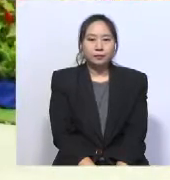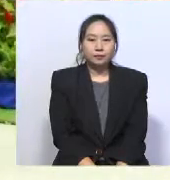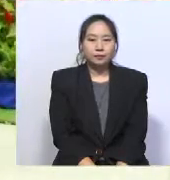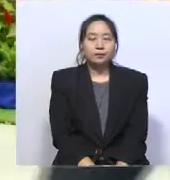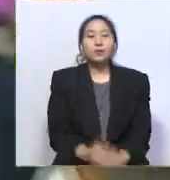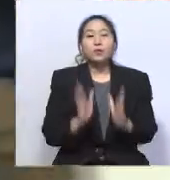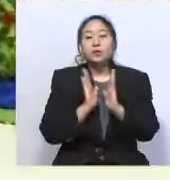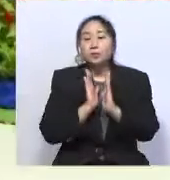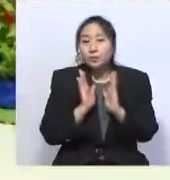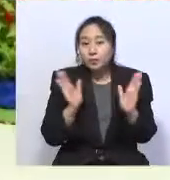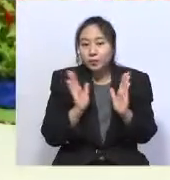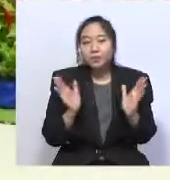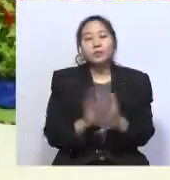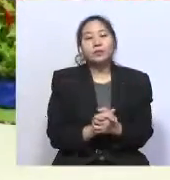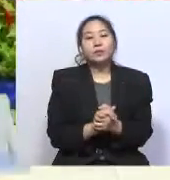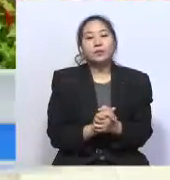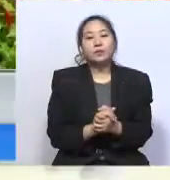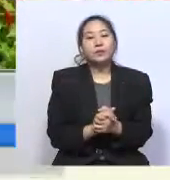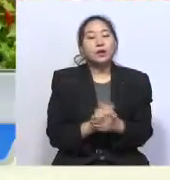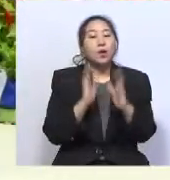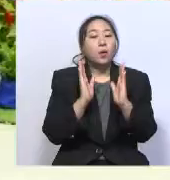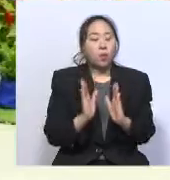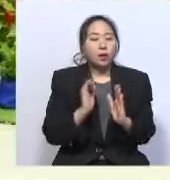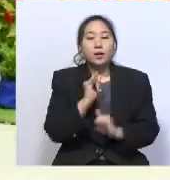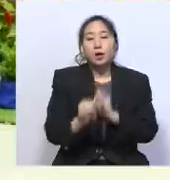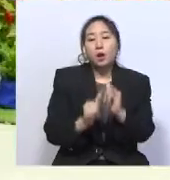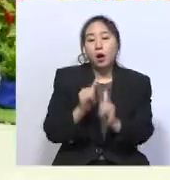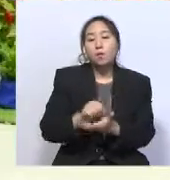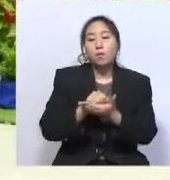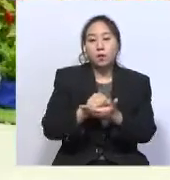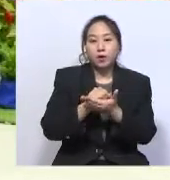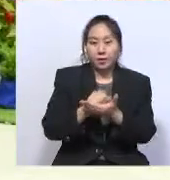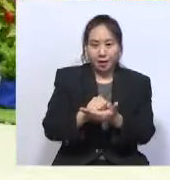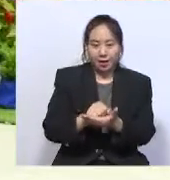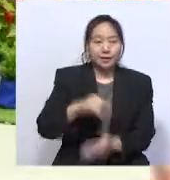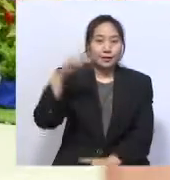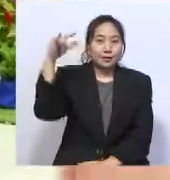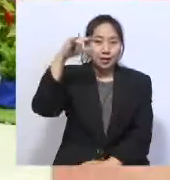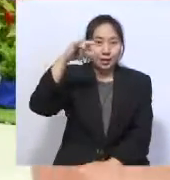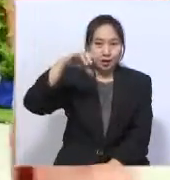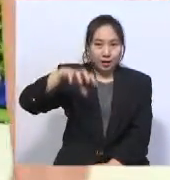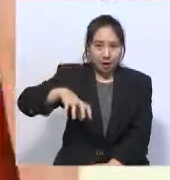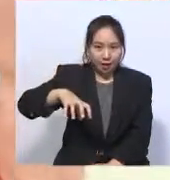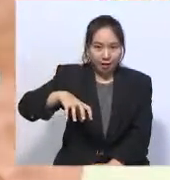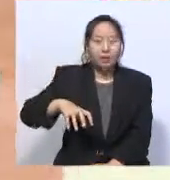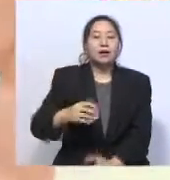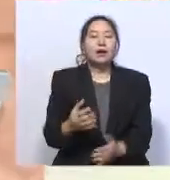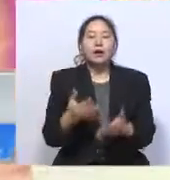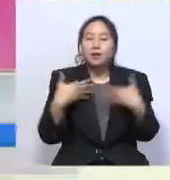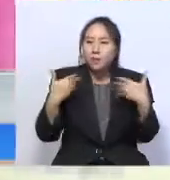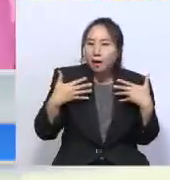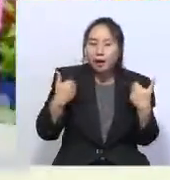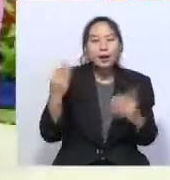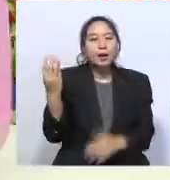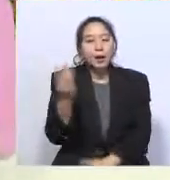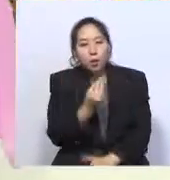ขอบคุณคุณกรองแก้วคุณสถานุค่ะและเพื่อให้ผู้โดยสารที่มาใช้บริการเข้าออกภายในท่าอากาศยานดอนเมืองแห่งนี้ได้รับความสะดวกรวด